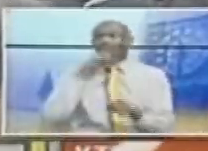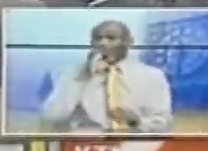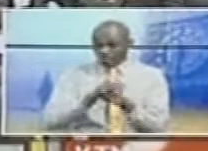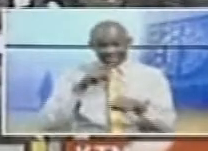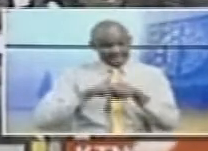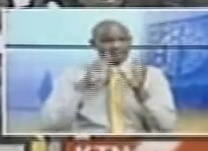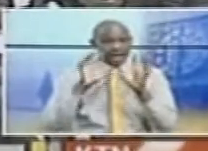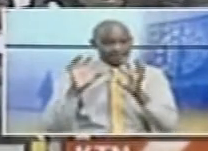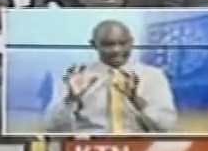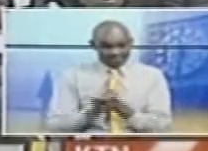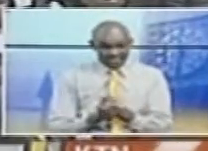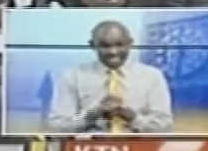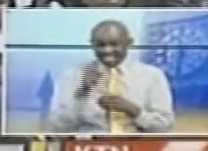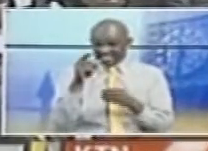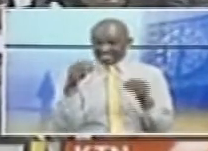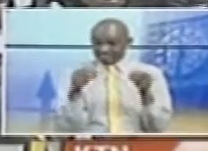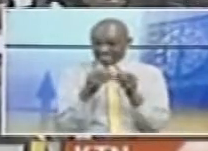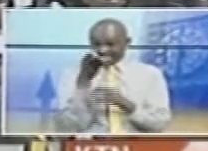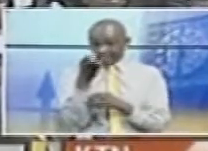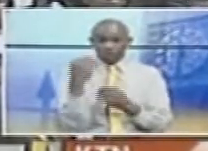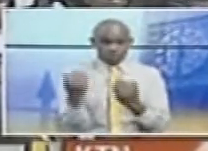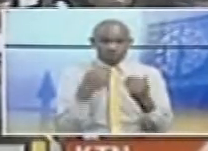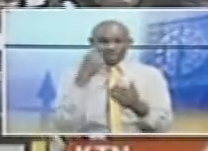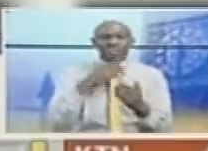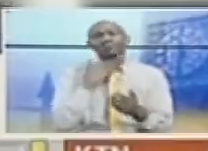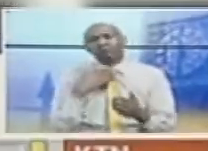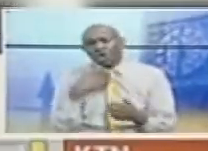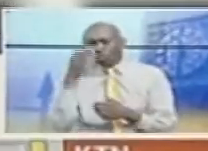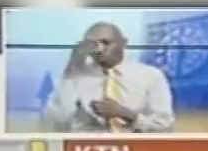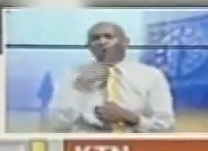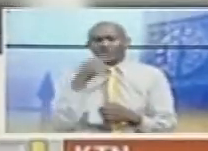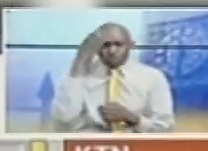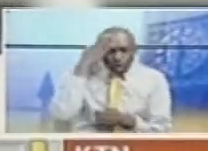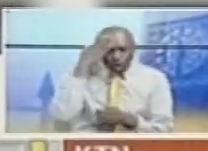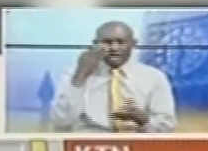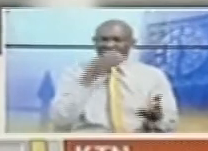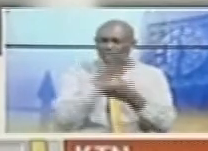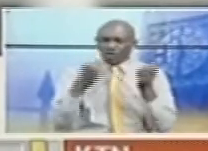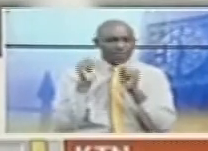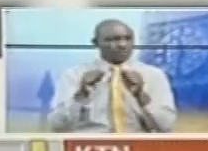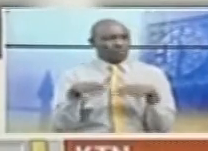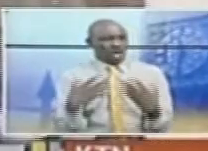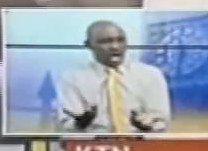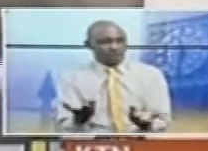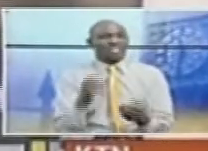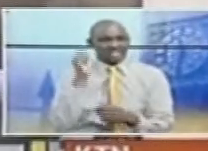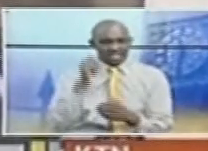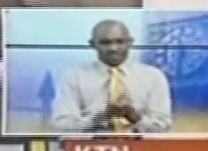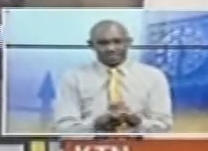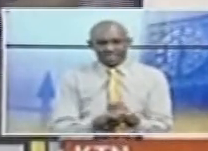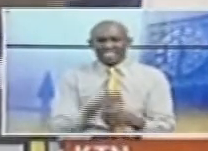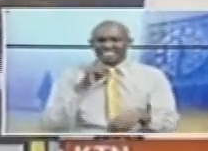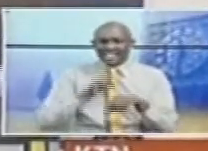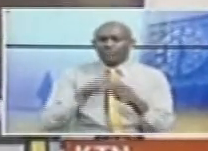wa kampeni. Baraza la vijana likiwa na kiu ya kujua ahadi ya kuimarishwa kwa uchumi kwa vijana humu nchini. When we talk